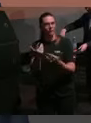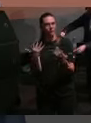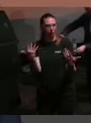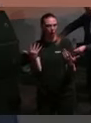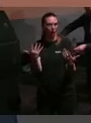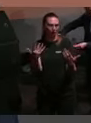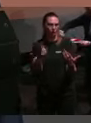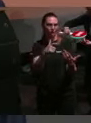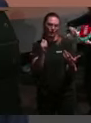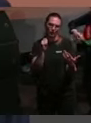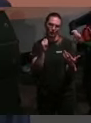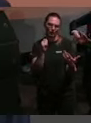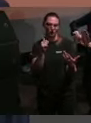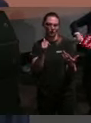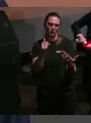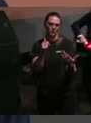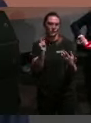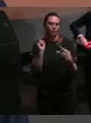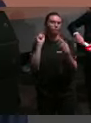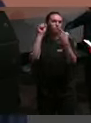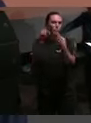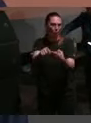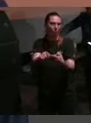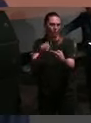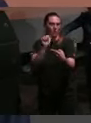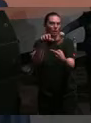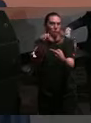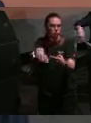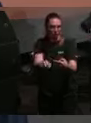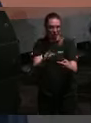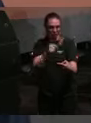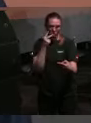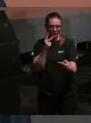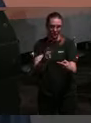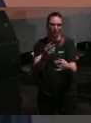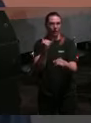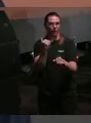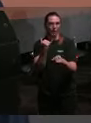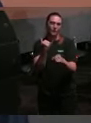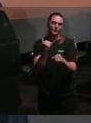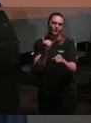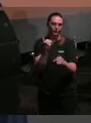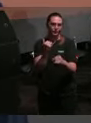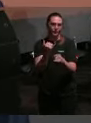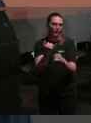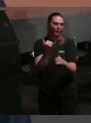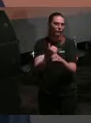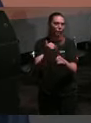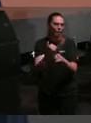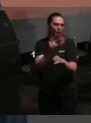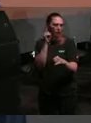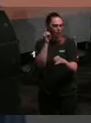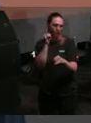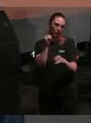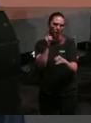for utviklingen I Norge. Og da tenker jeg at man må se på hvilke strenger kan man spille på, og